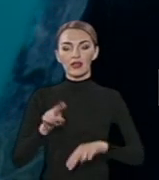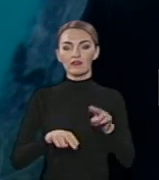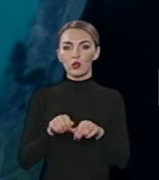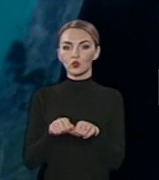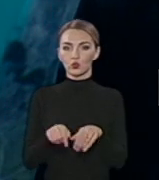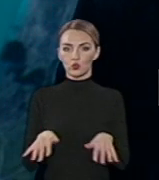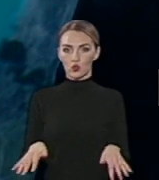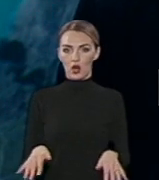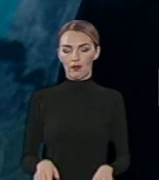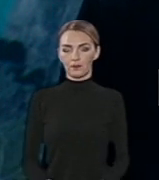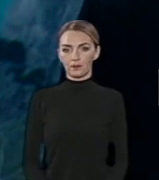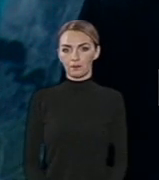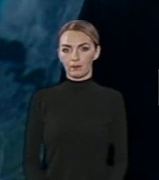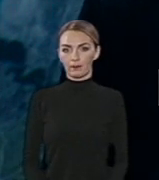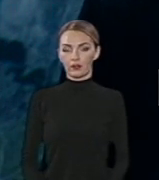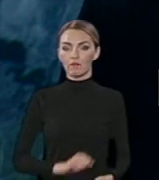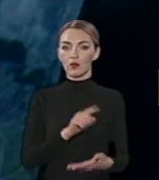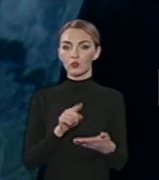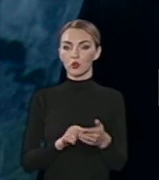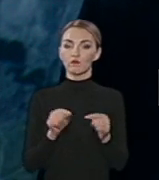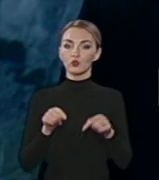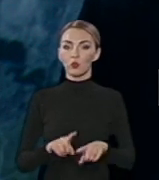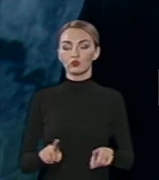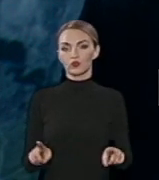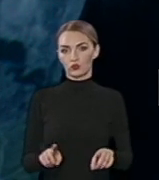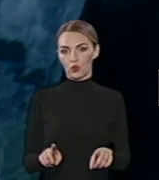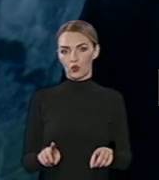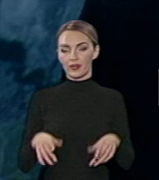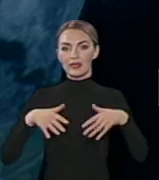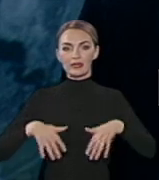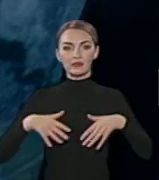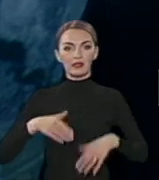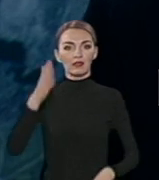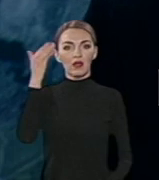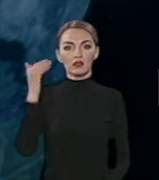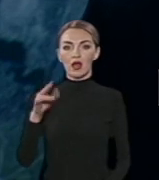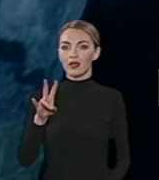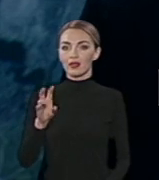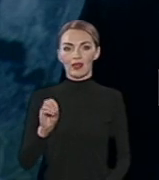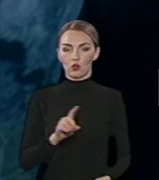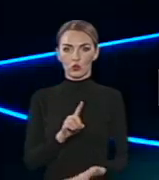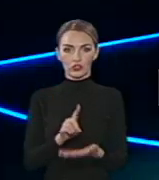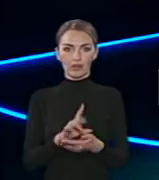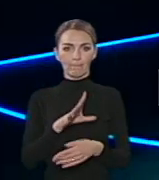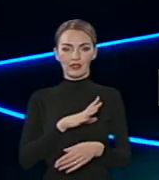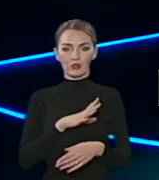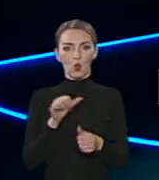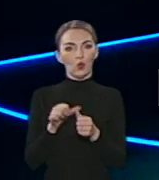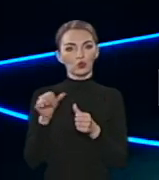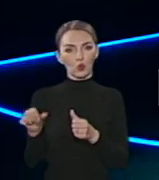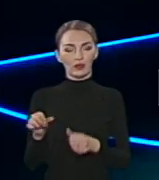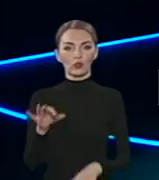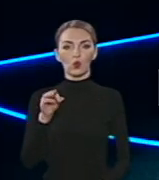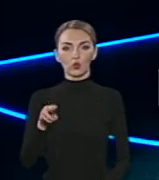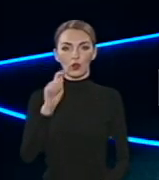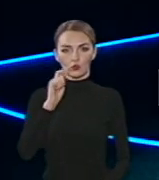инфраструктура? Вопрос заключается в том, что крымские татары не должны быть обособлены от украинского